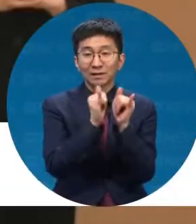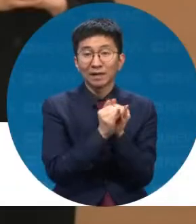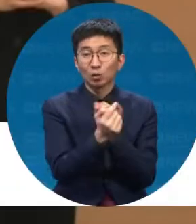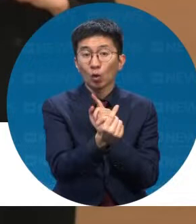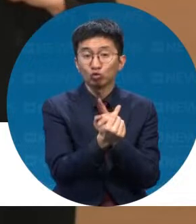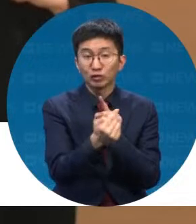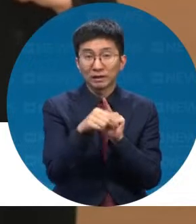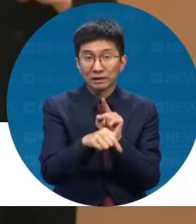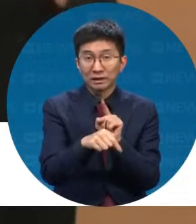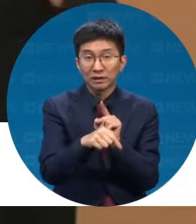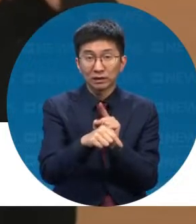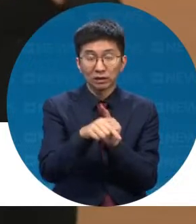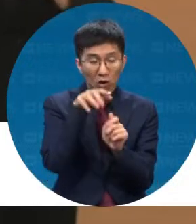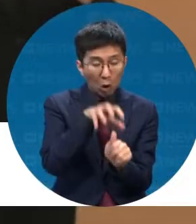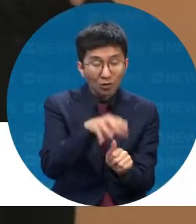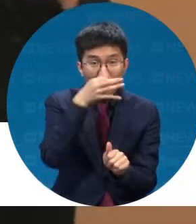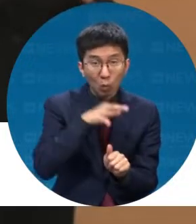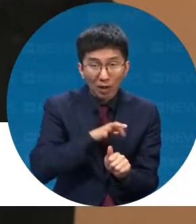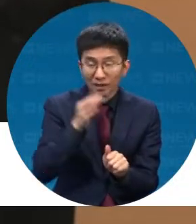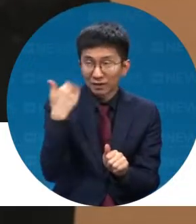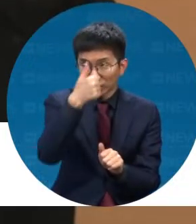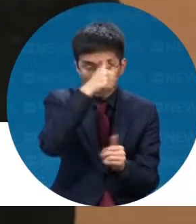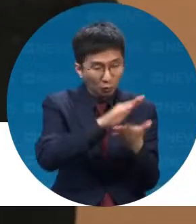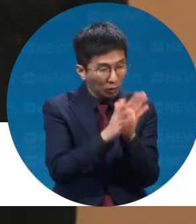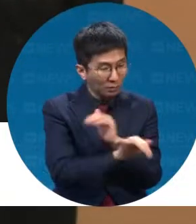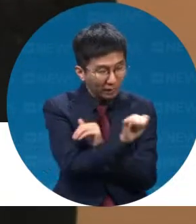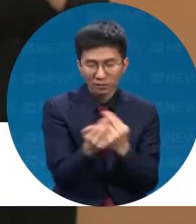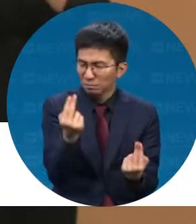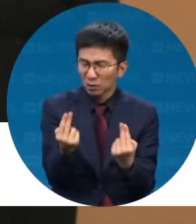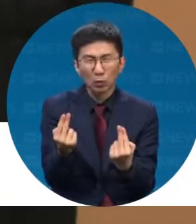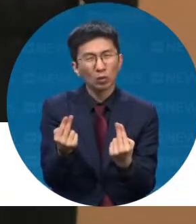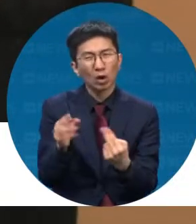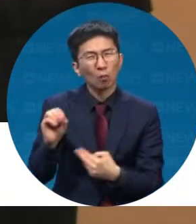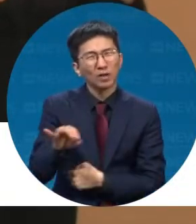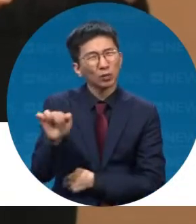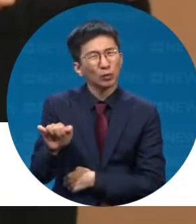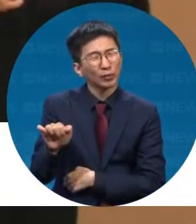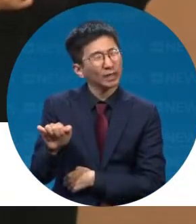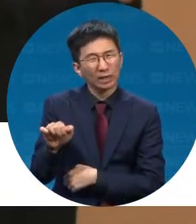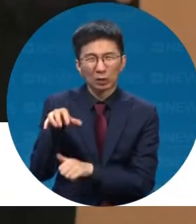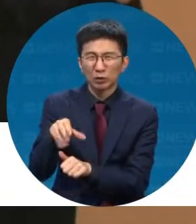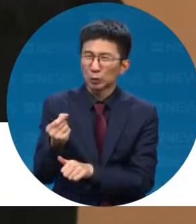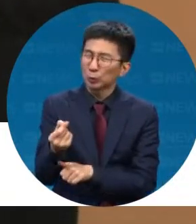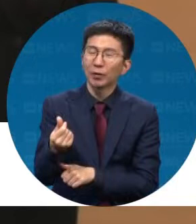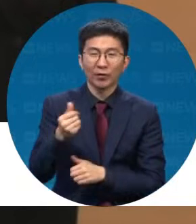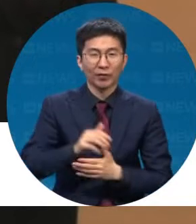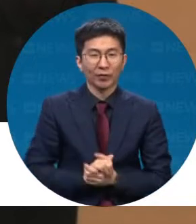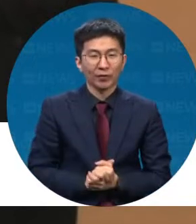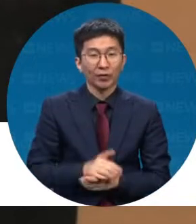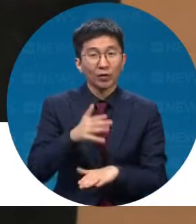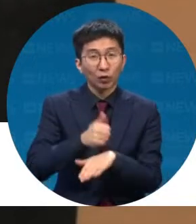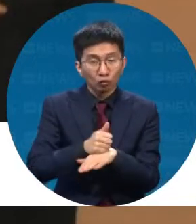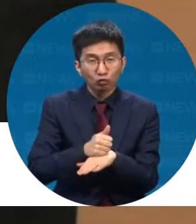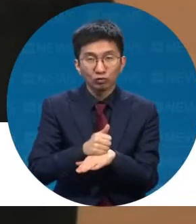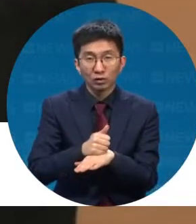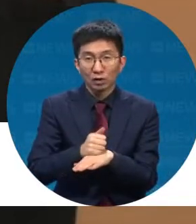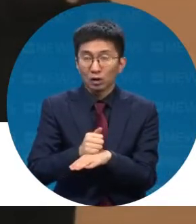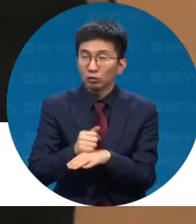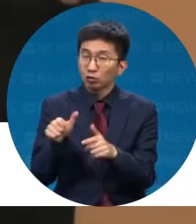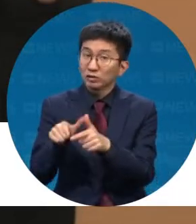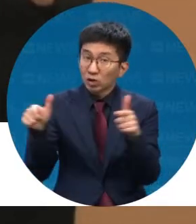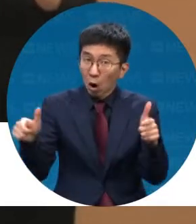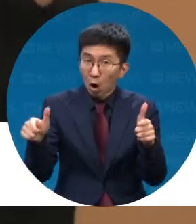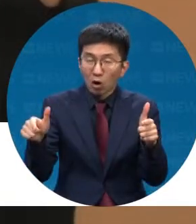억제 효과가 이전 델타의 위해서 감소한 것으로 분석되고 있습니다 거리 두기를 완화 하더라도 확진 자수는 10%